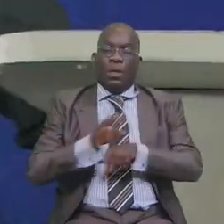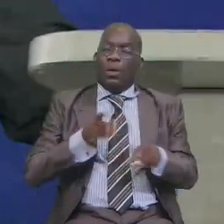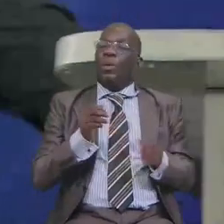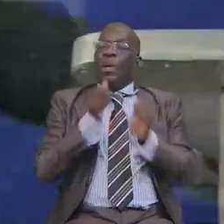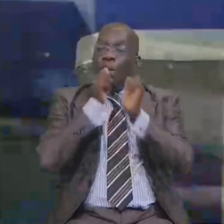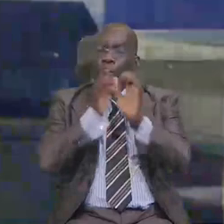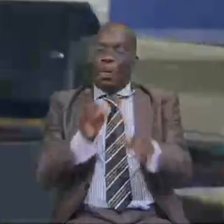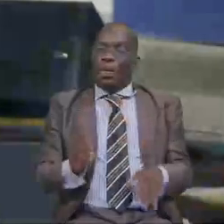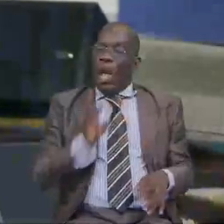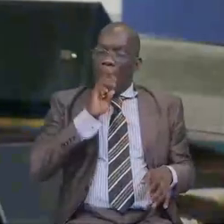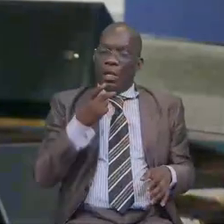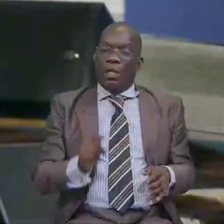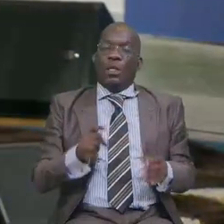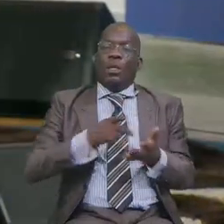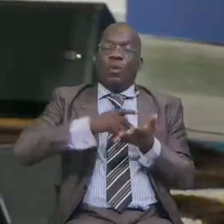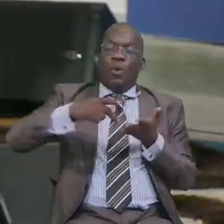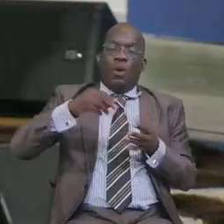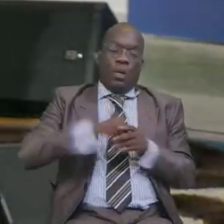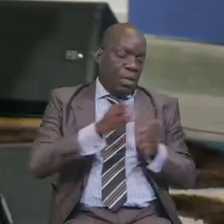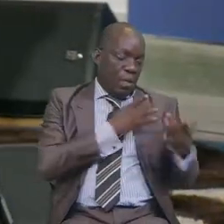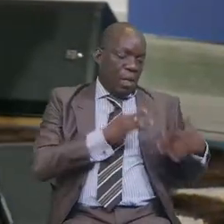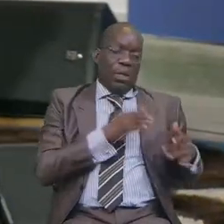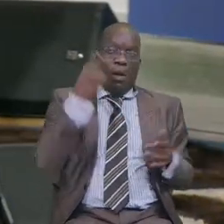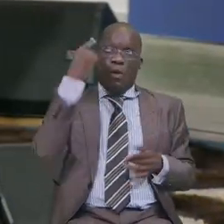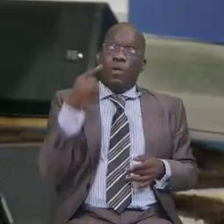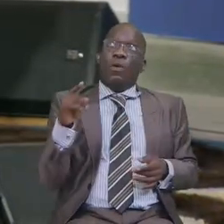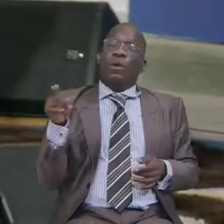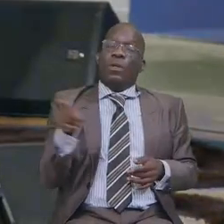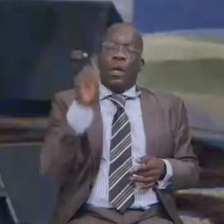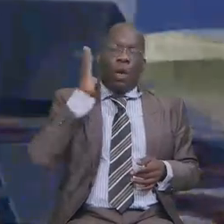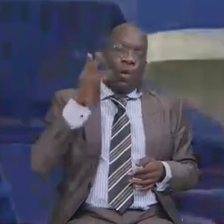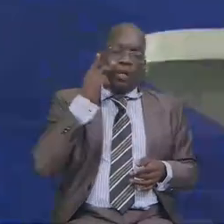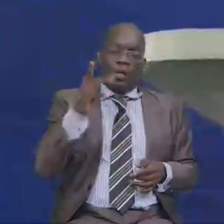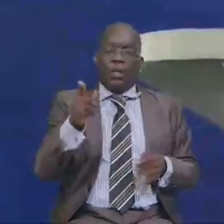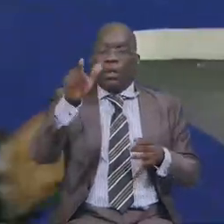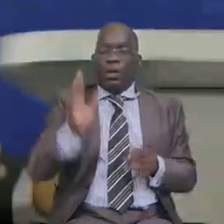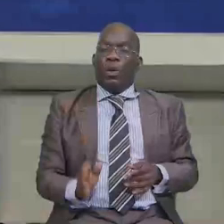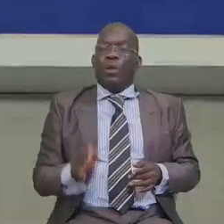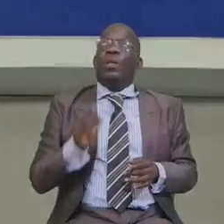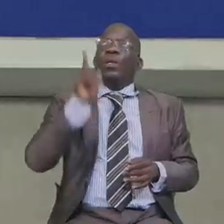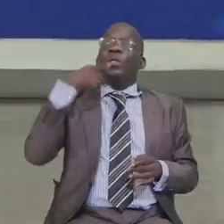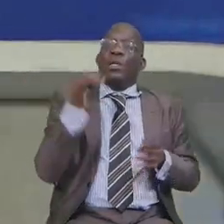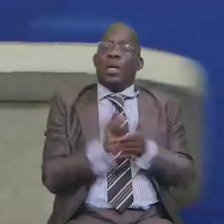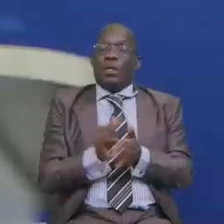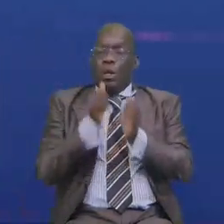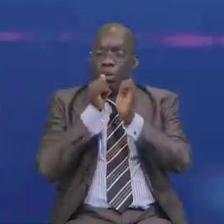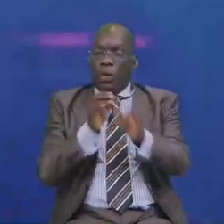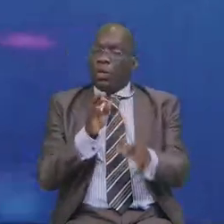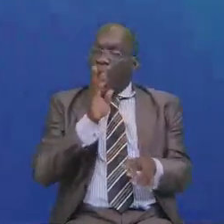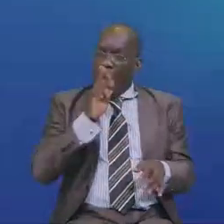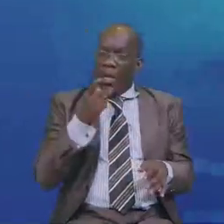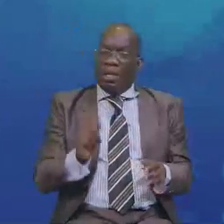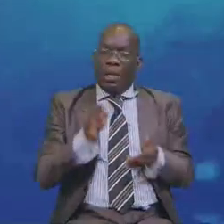cœur pur, car ils verront Dieu. Maintenant, il nous dit, heureux ceux qui font la